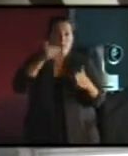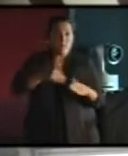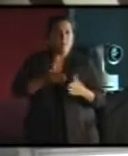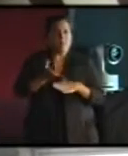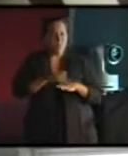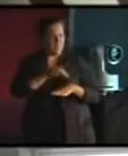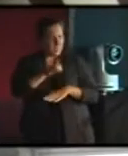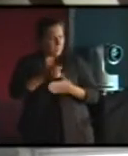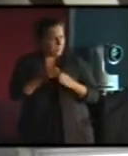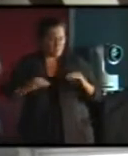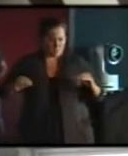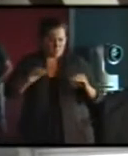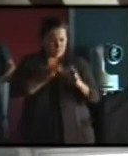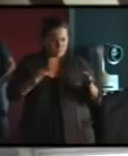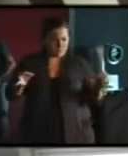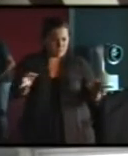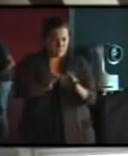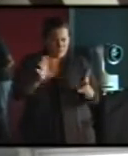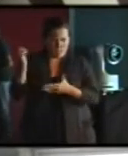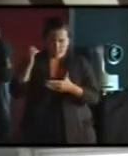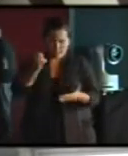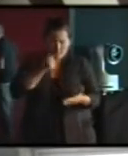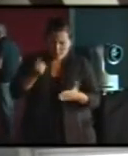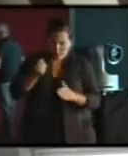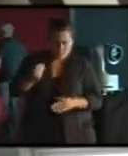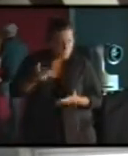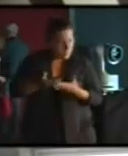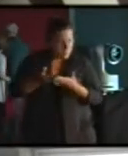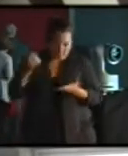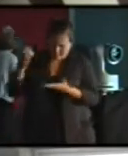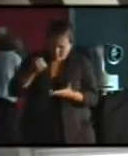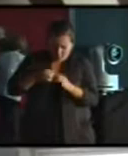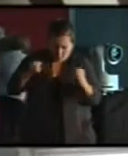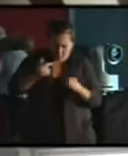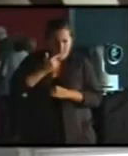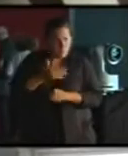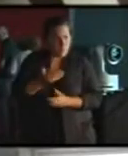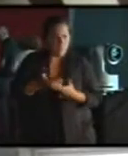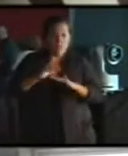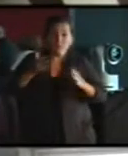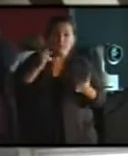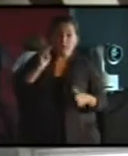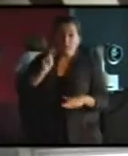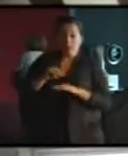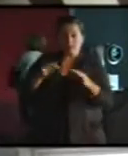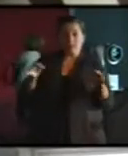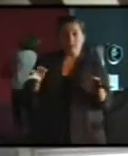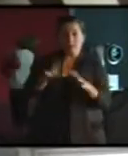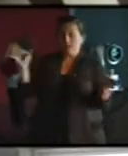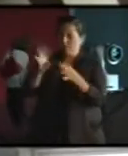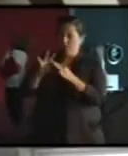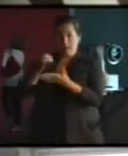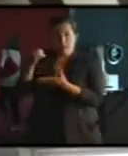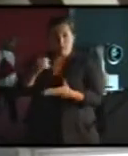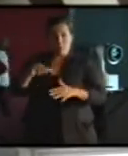la question c'est la nature de sa dimension patrimoniale. C'est ça, est-ce qu'au fond, comment on le regarde de cet angle-là? Oui. Moi je pense qu'il faut le mettre un